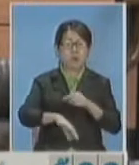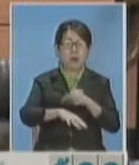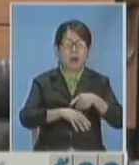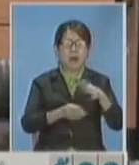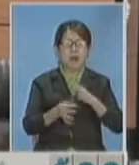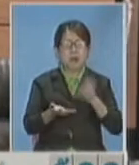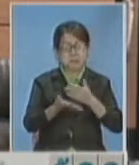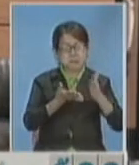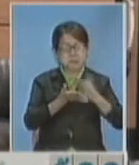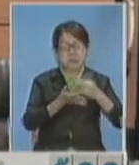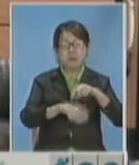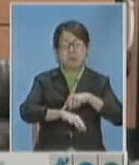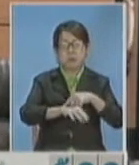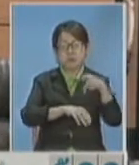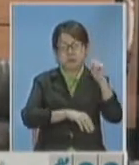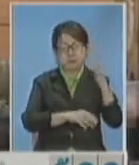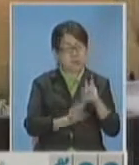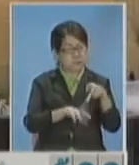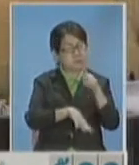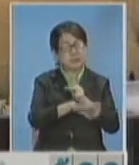จฉัยตามข้อ8ด้วยครับ